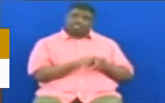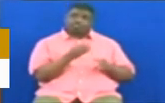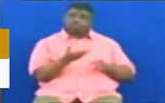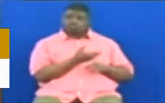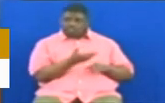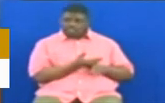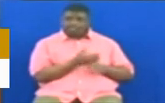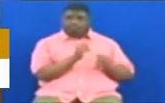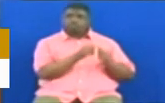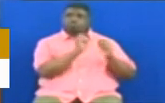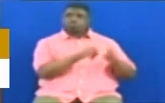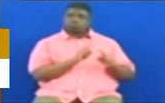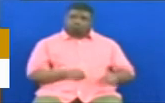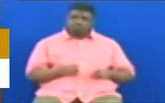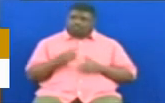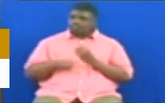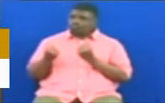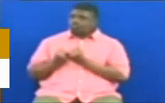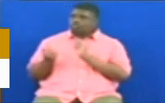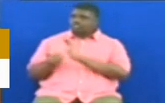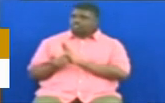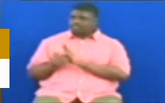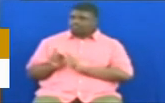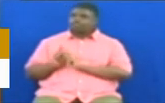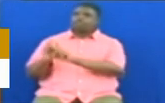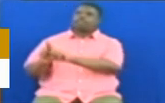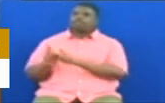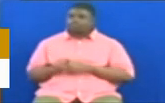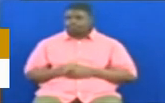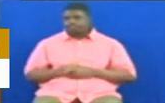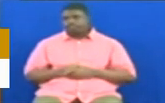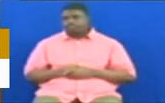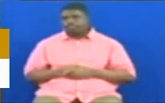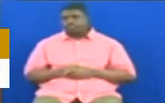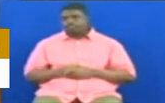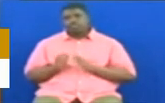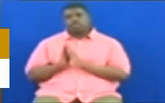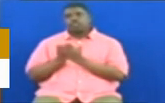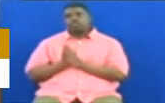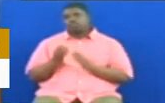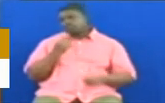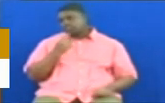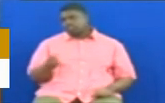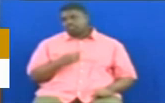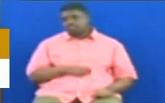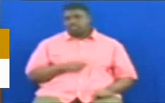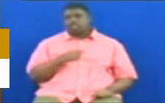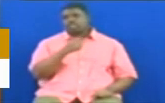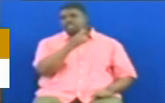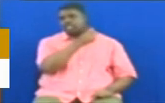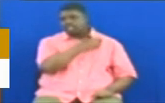kadhalika na kadhalika. Kwa katika kutunga sheria ni vizuri tukaendana na katiba ilivyosema, ambapo ni rais wa